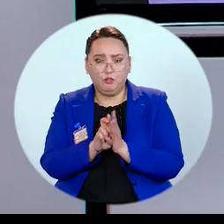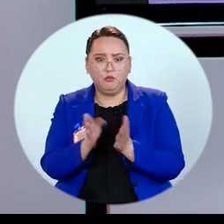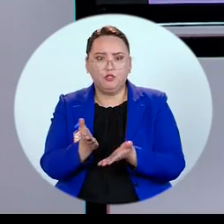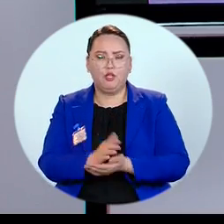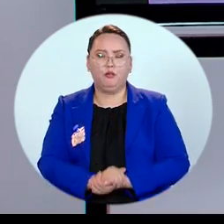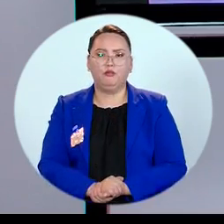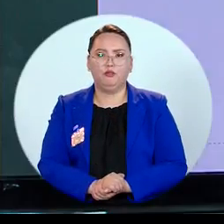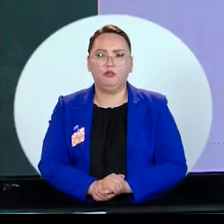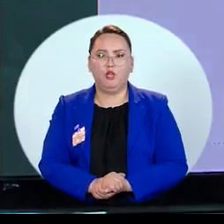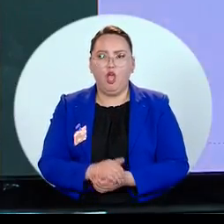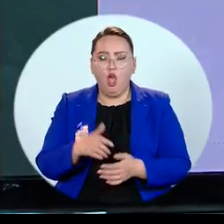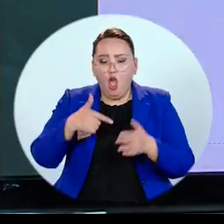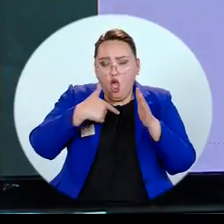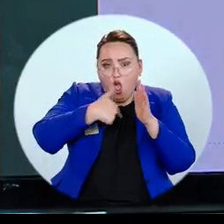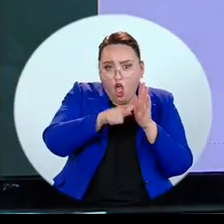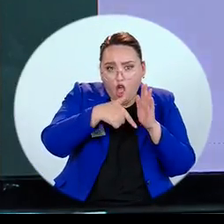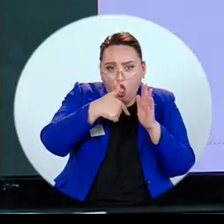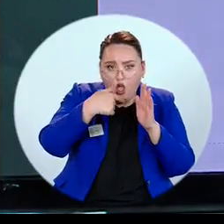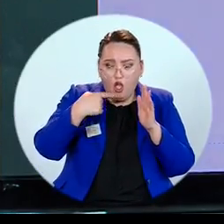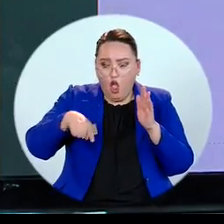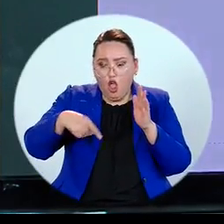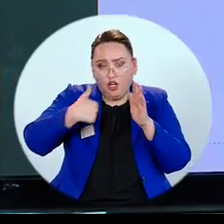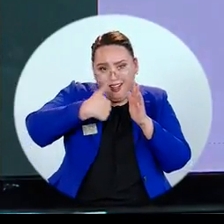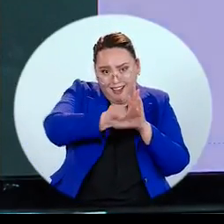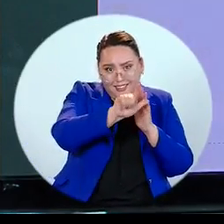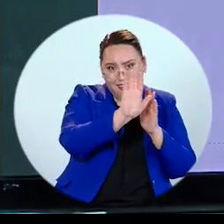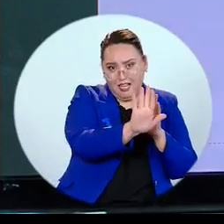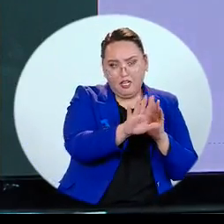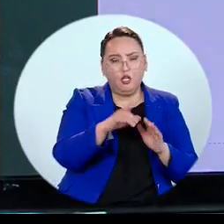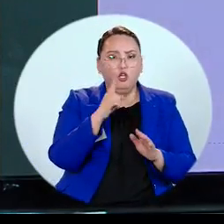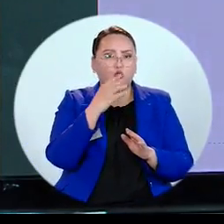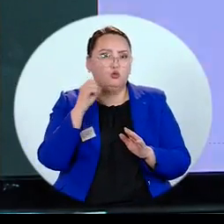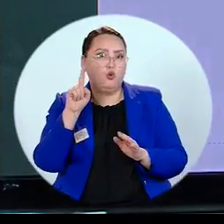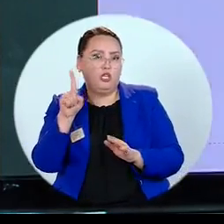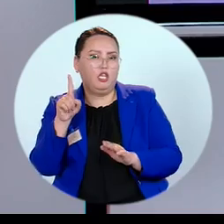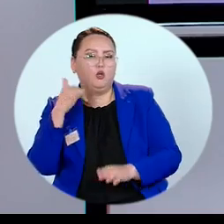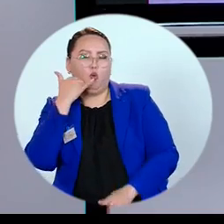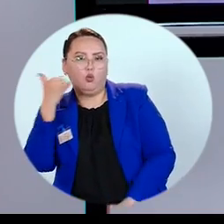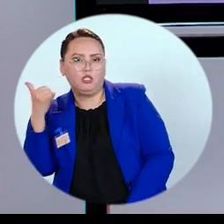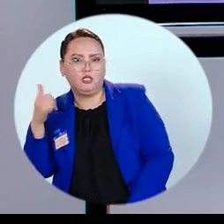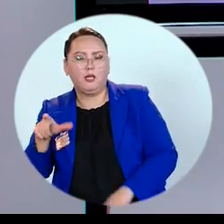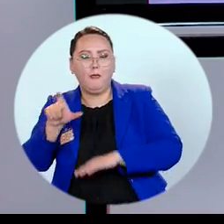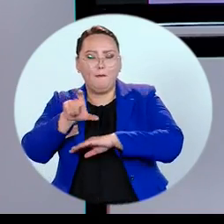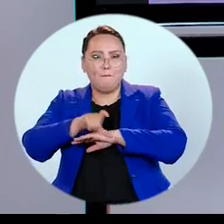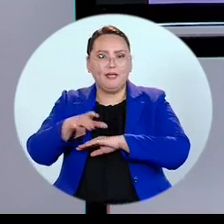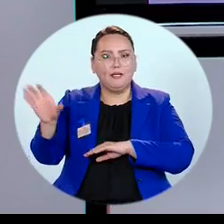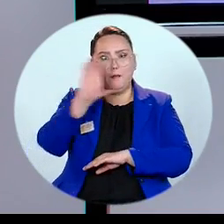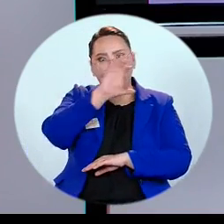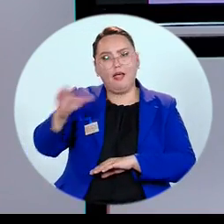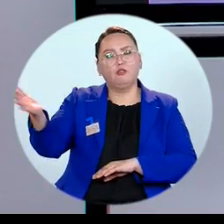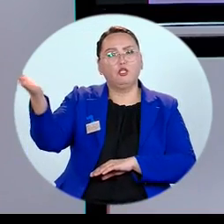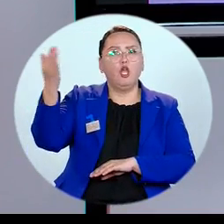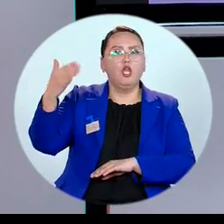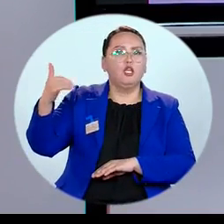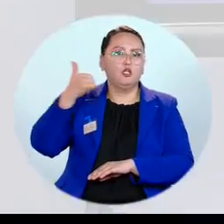3 дуғаард, аль орхан гарциг олж, гадагша гарах, зуу нег дуғаард дудлғүүгч, мэргишлийн байгулгийг дудох